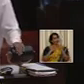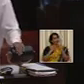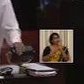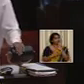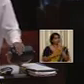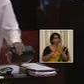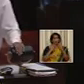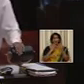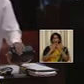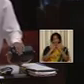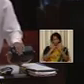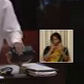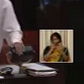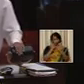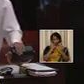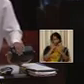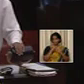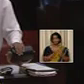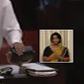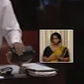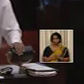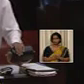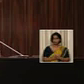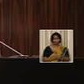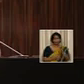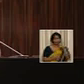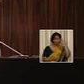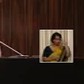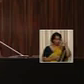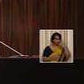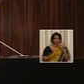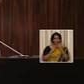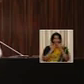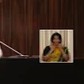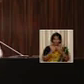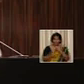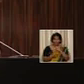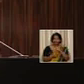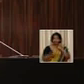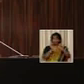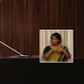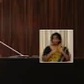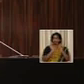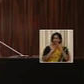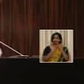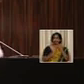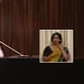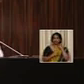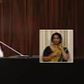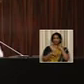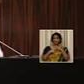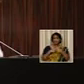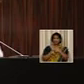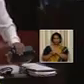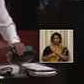එපා බොහොම ස්තුතියි කිව්වම අර මම බොහොම ස්තුතියි ඒක වැරදියට ඔබතුමා තේරුම් ගන්න එපා බොහොම ස්තුතියි කාරණේ ඉදිරිපත් කරපු එකට කාම සිද්ධියට නෙමෙයි